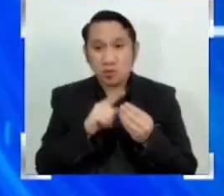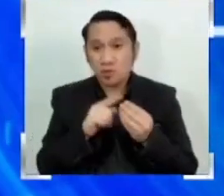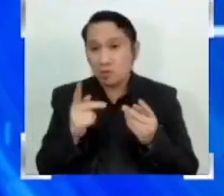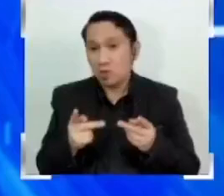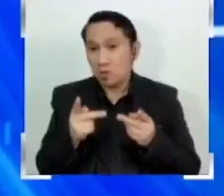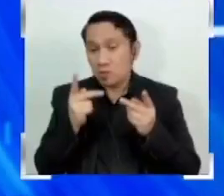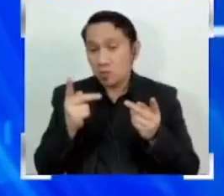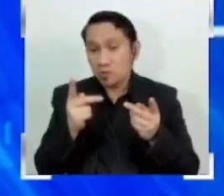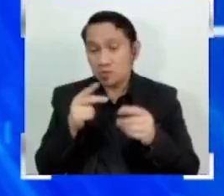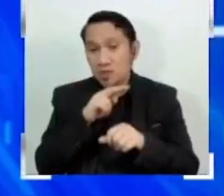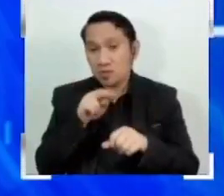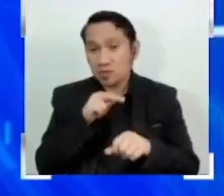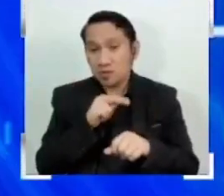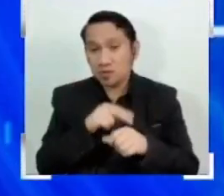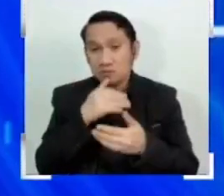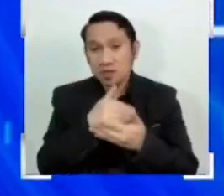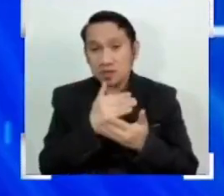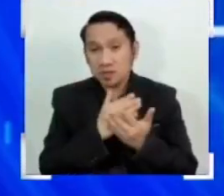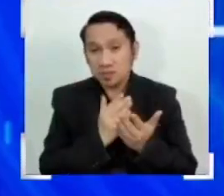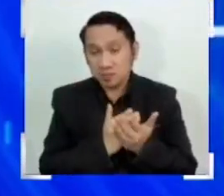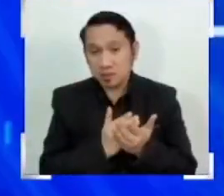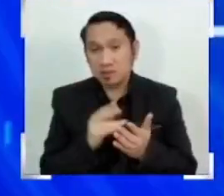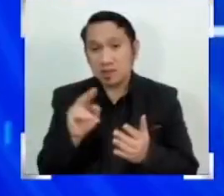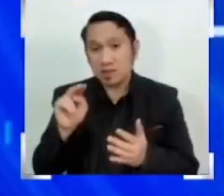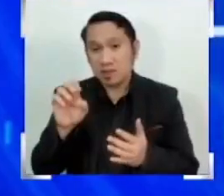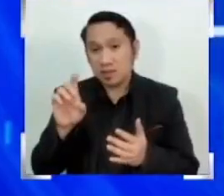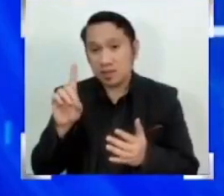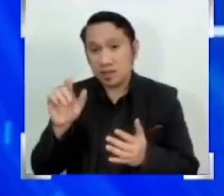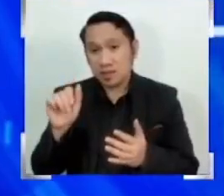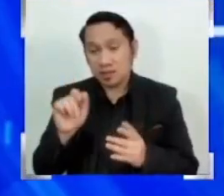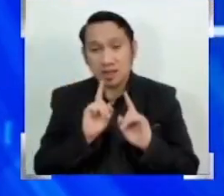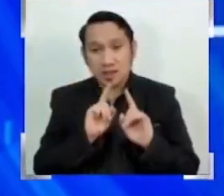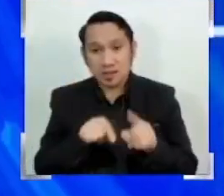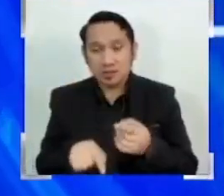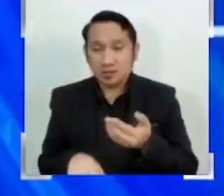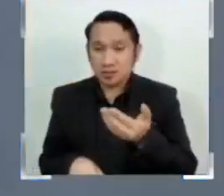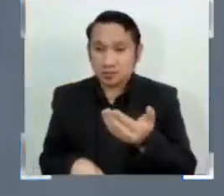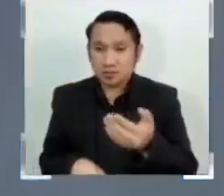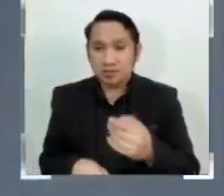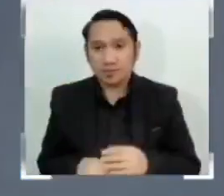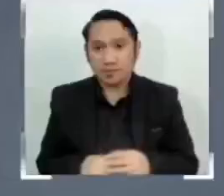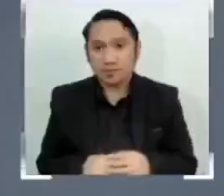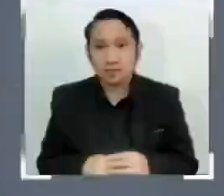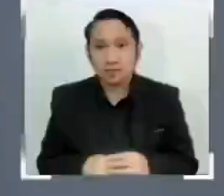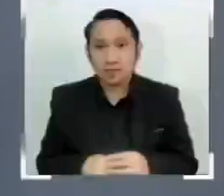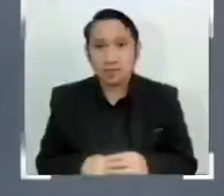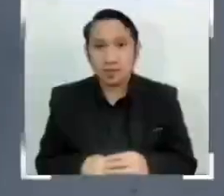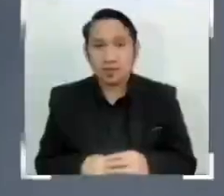sagot ng Budget Department at NEDA sa pagsaksi ni Tina Panganiban Perez.